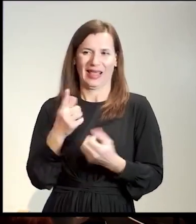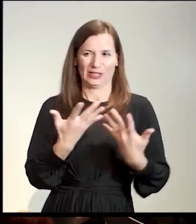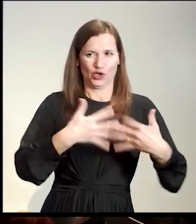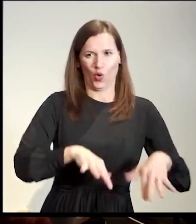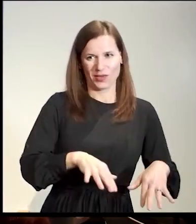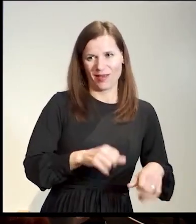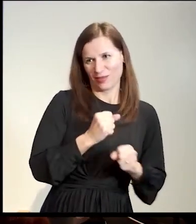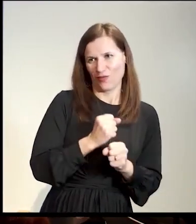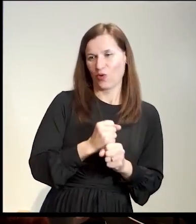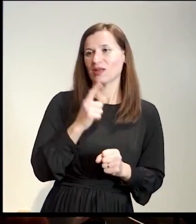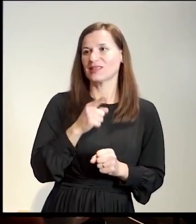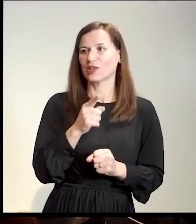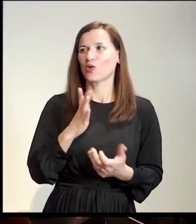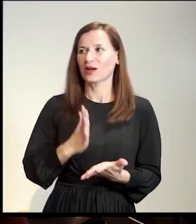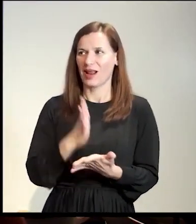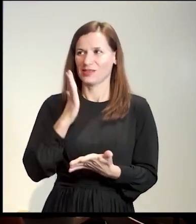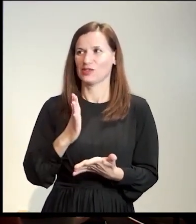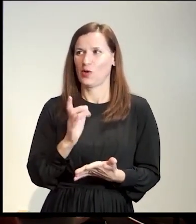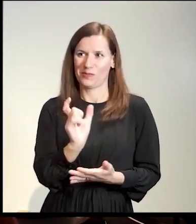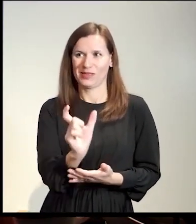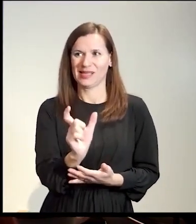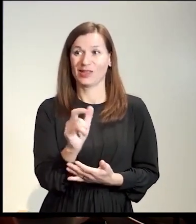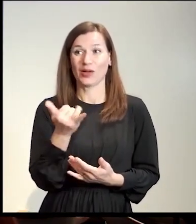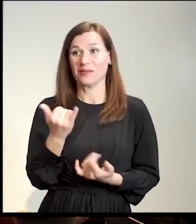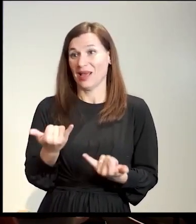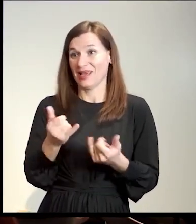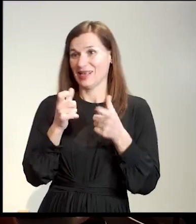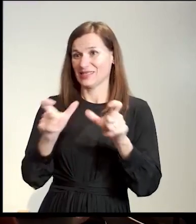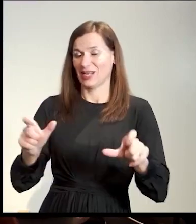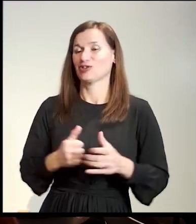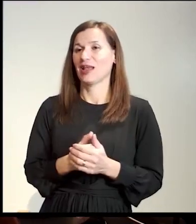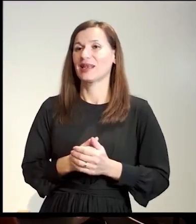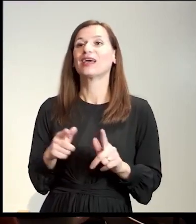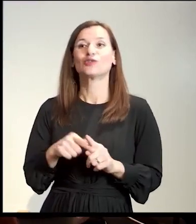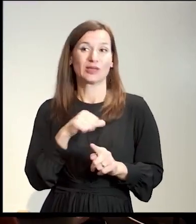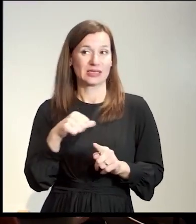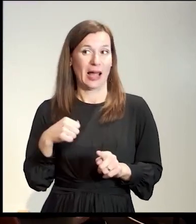to krasno besedo, ki je bila pravkar razglašena. In tudi